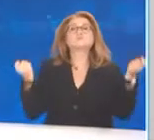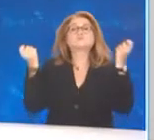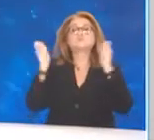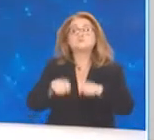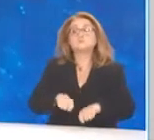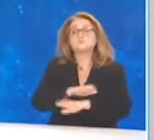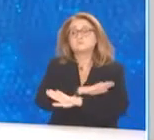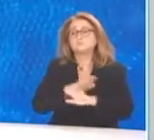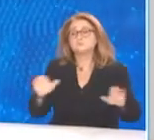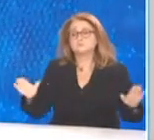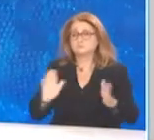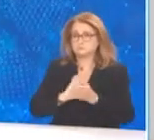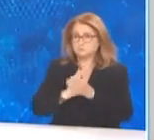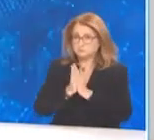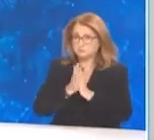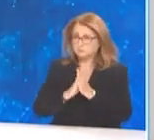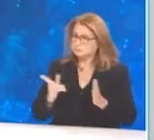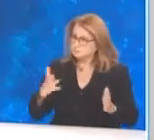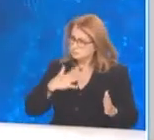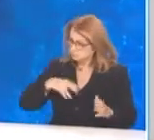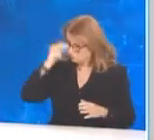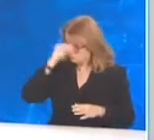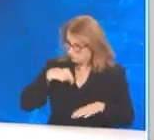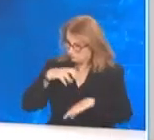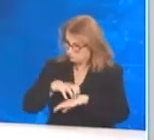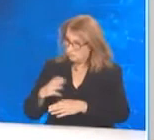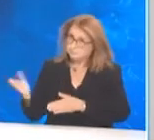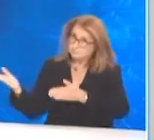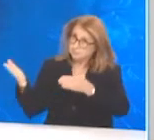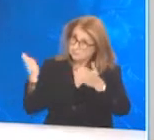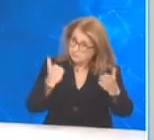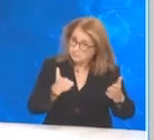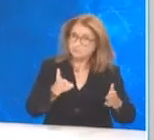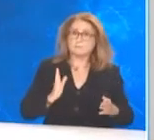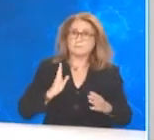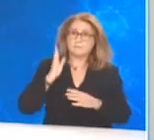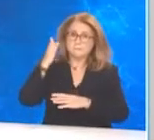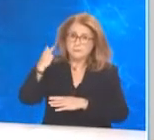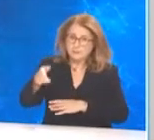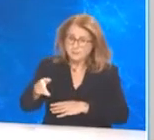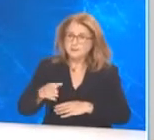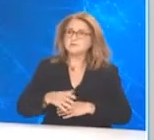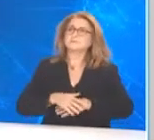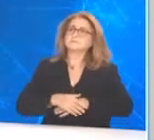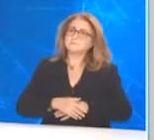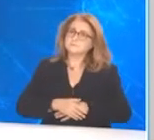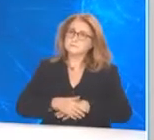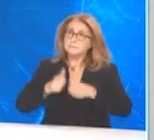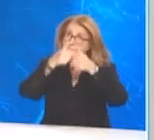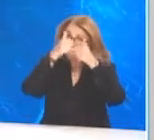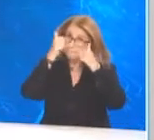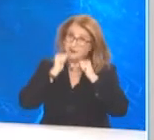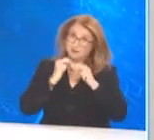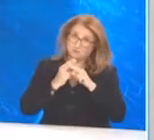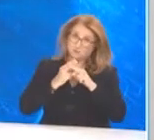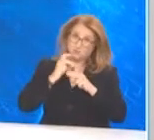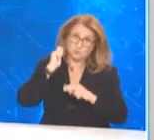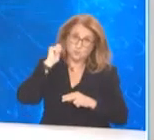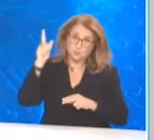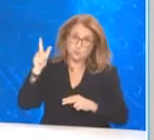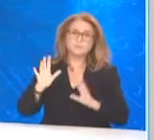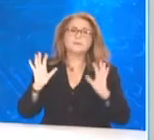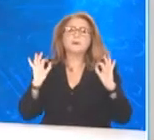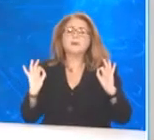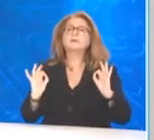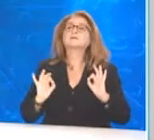στις εκκλησίες μας, θα αποδώσουμε την τιμή των ημερών στην Παναγιά μας, απλά αυτό θα γίνει με